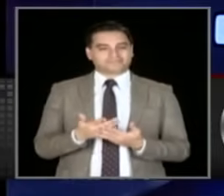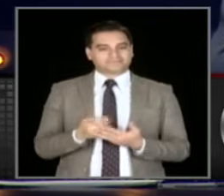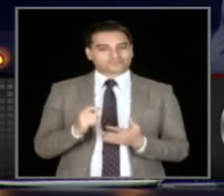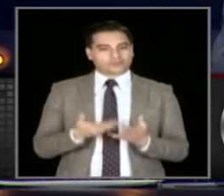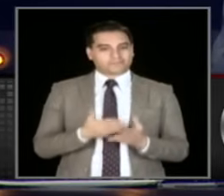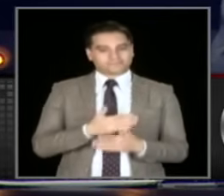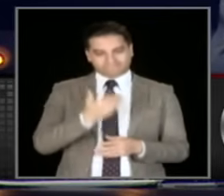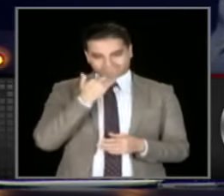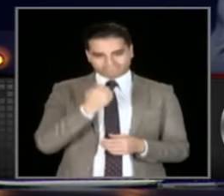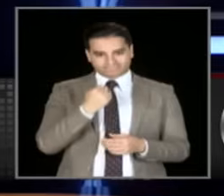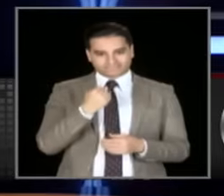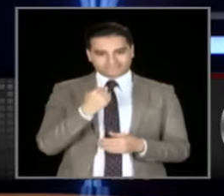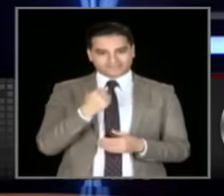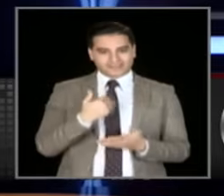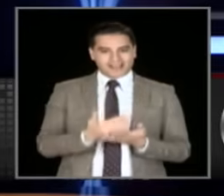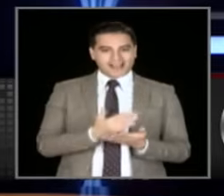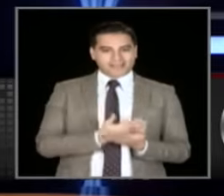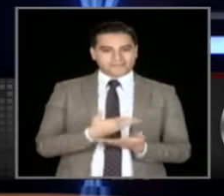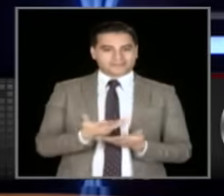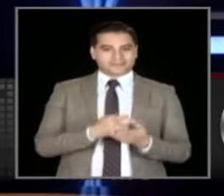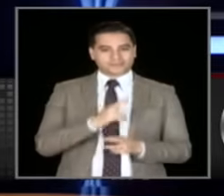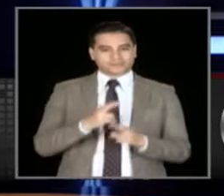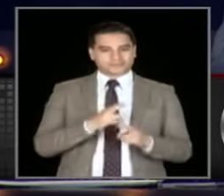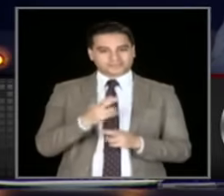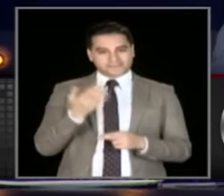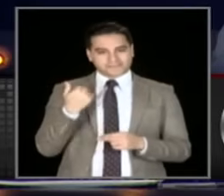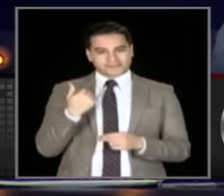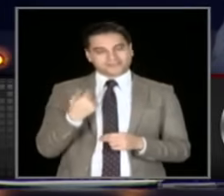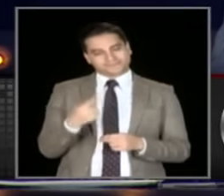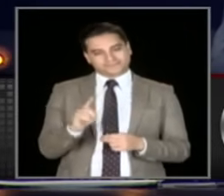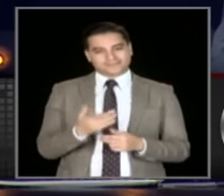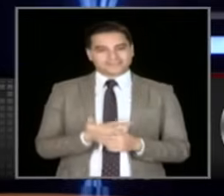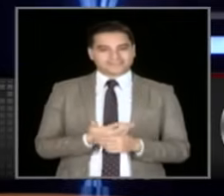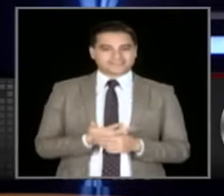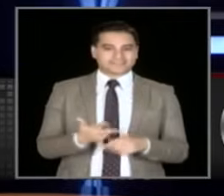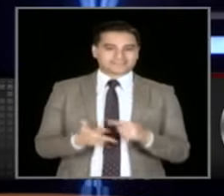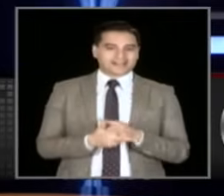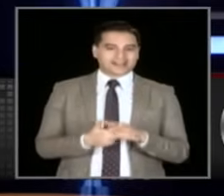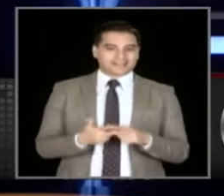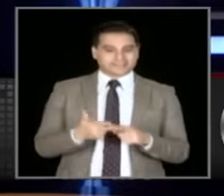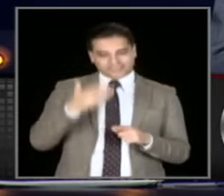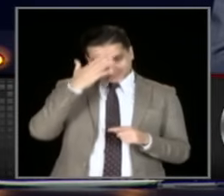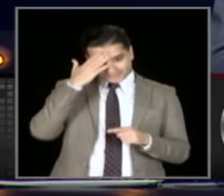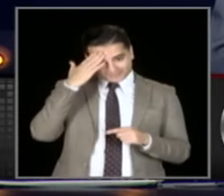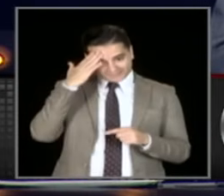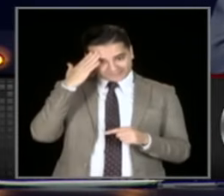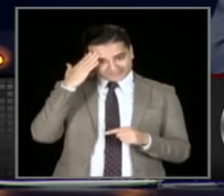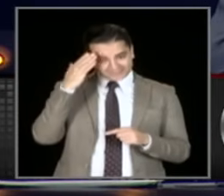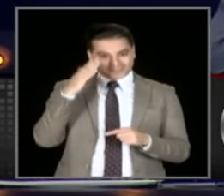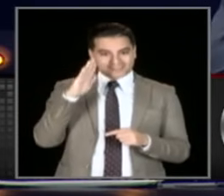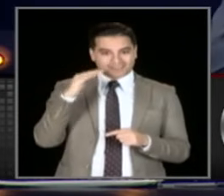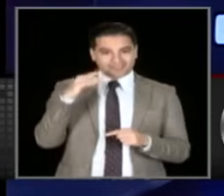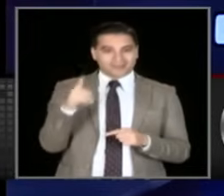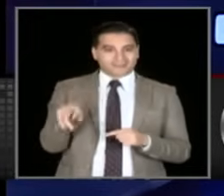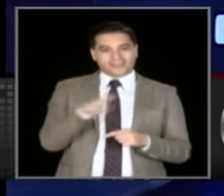بمنتهى الثقة. لسه سألتها امبارح، سألتهم عليها امبارح. عندنا 3 أدب ما شاء الله. قول لك يا مروة، أنت خطفتي الجوكر